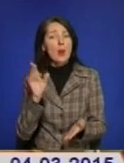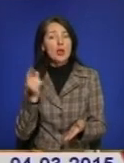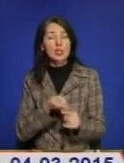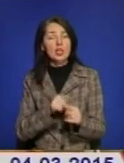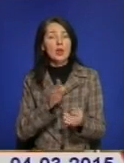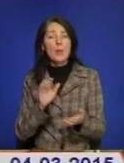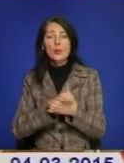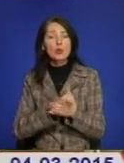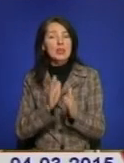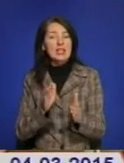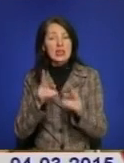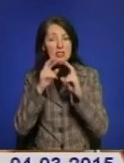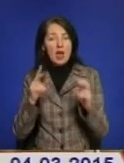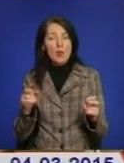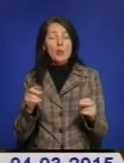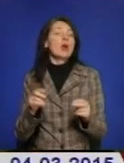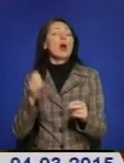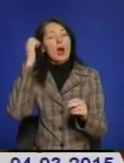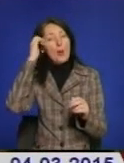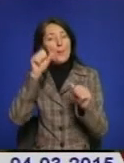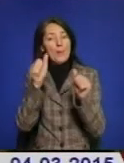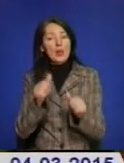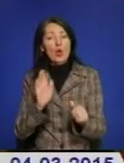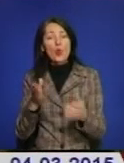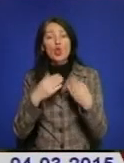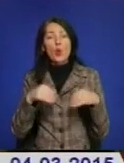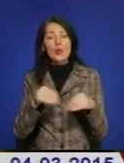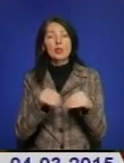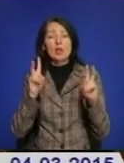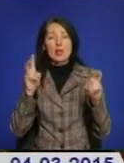архітектурою, а й буде об'єднаний темою княжих родів Волині.